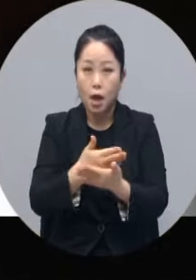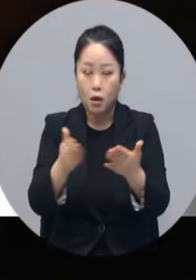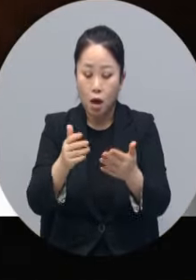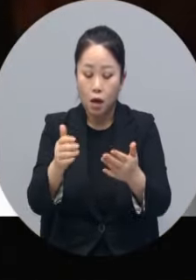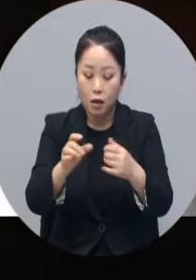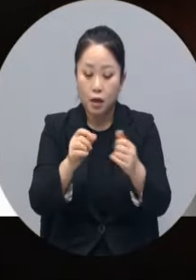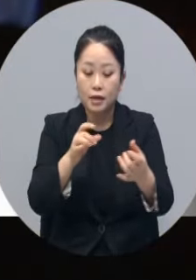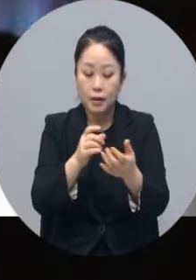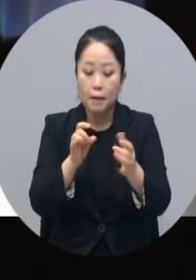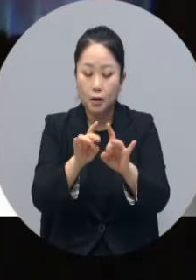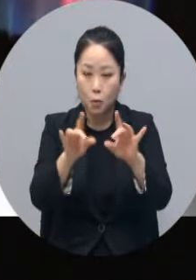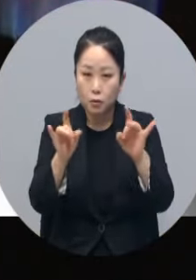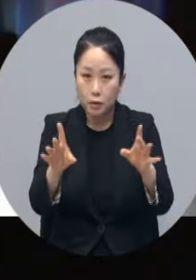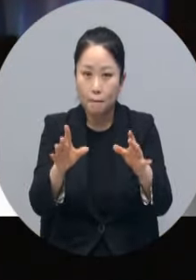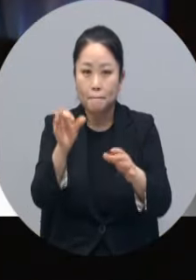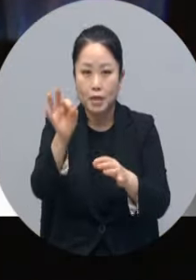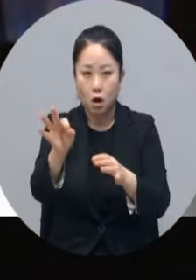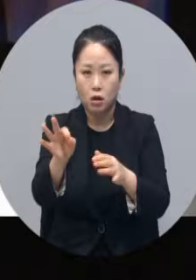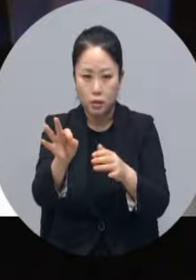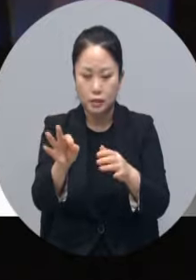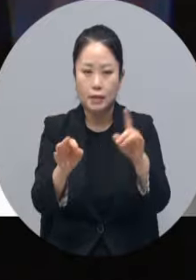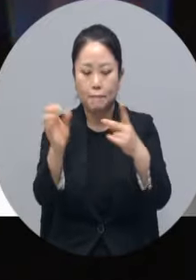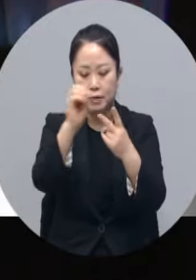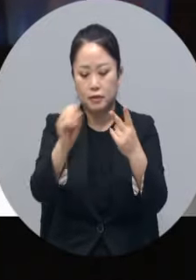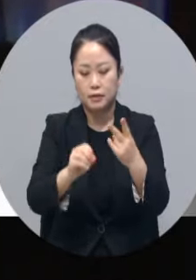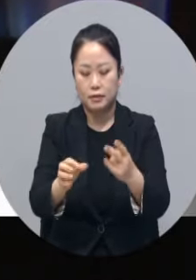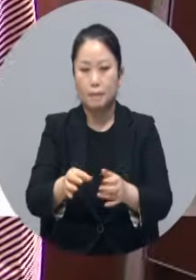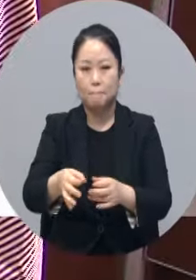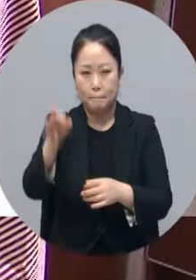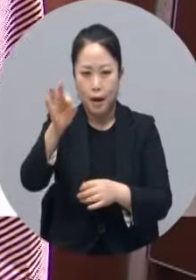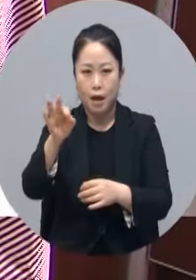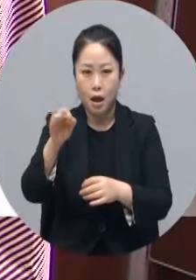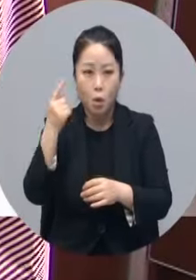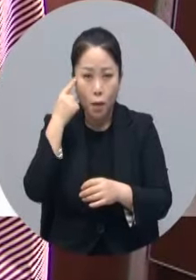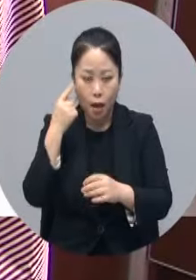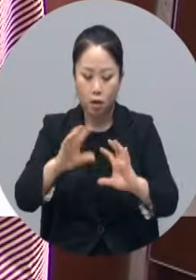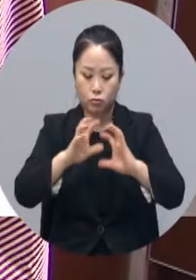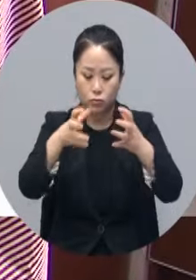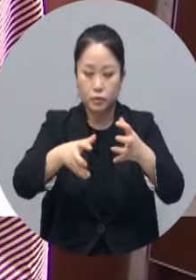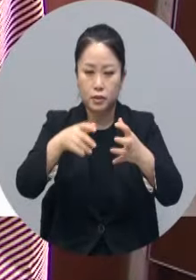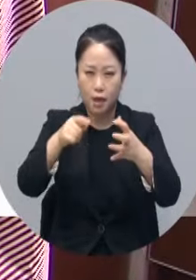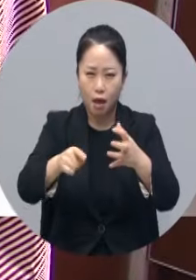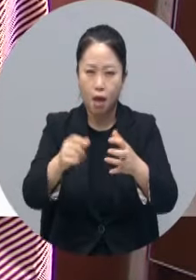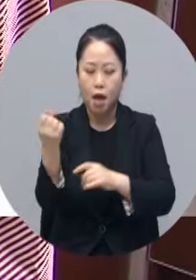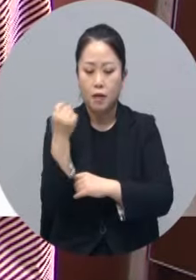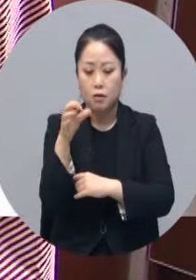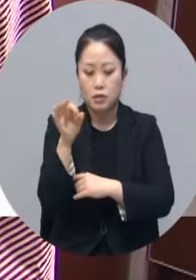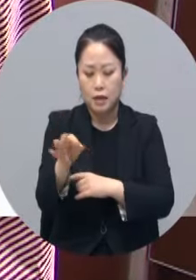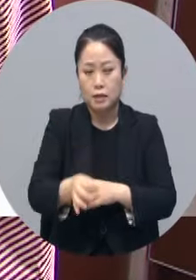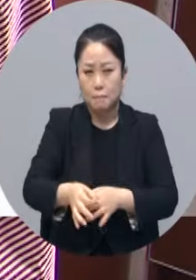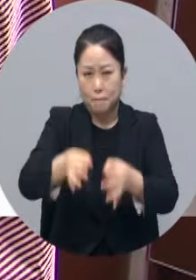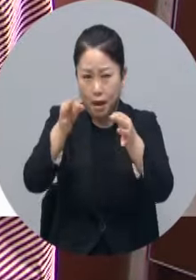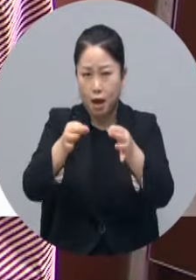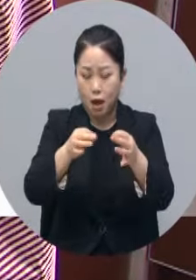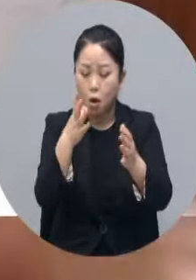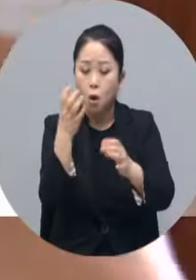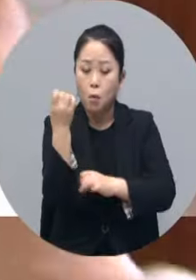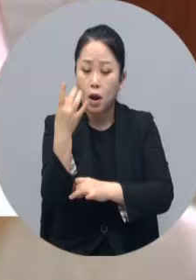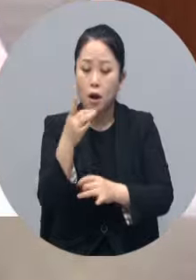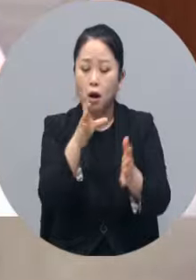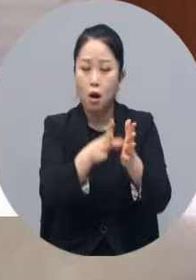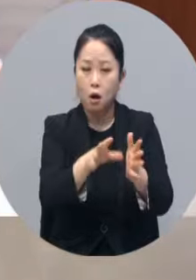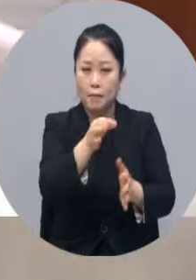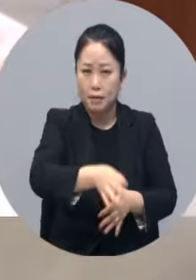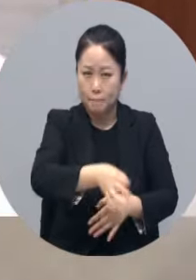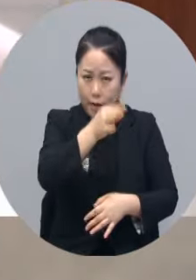2% 인상합니다. 이번 인상은 국제 에너지 가격 급등에 따른 원료비 인상과 인건비 상승 등에 따른 것으로